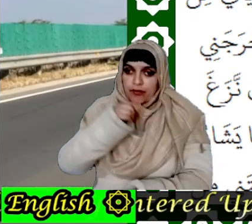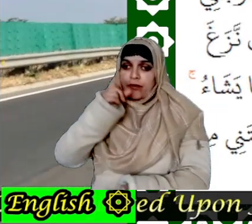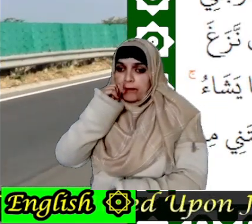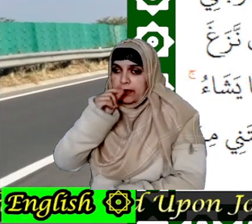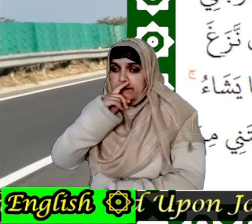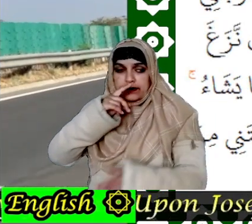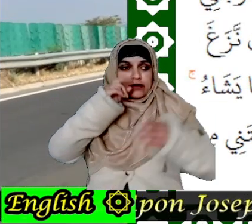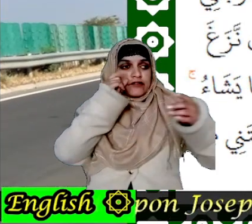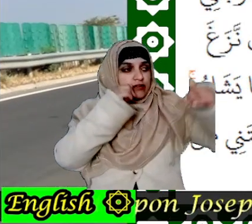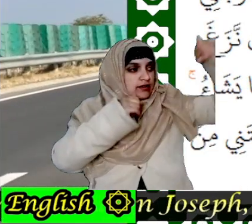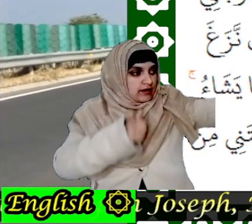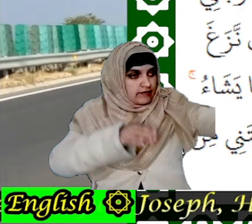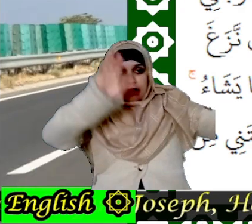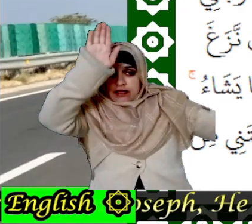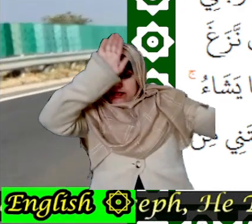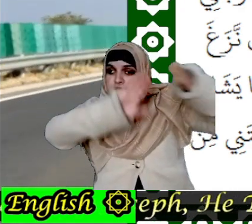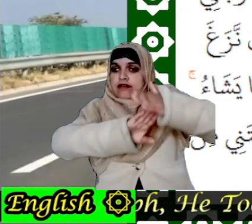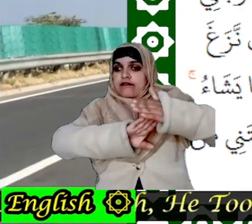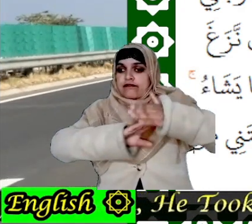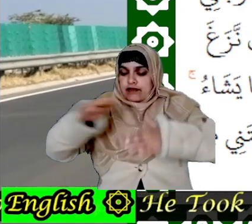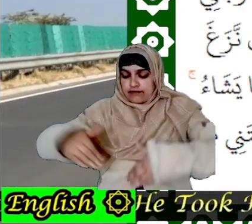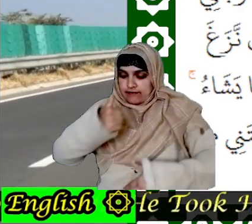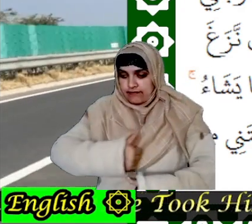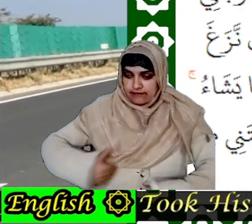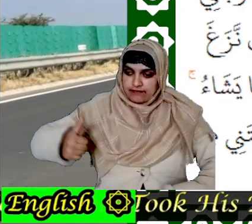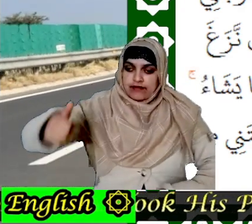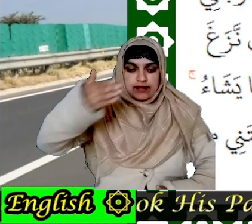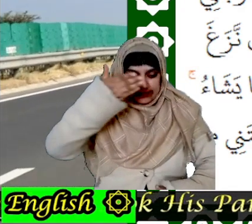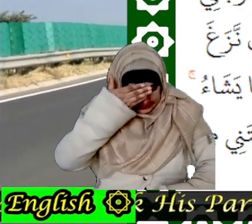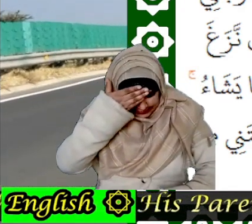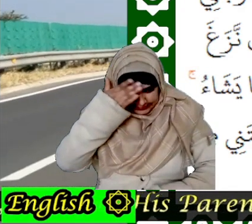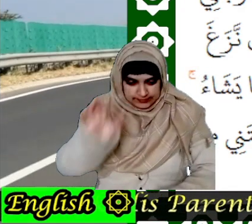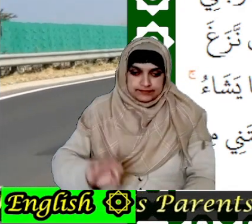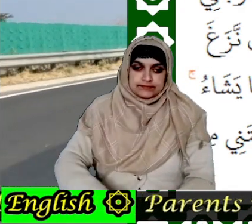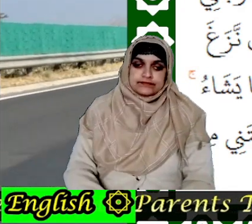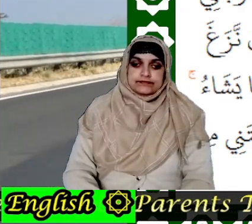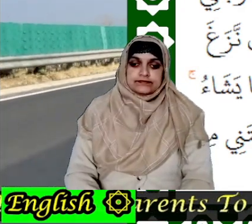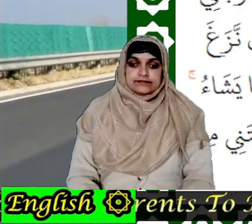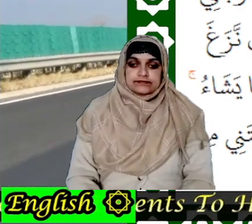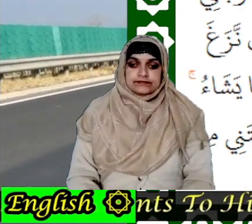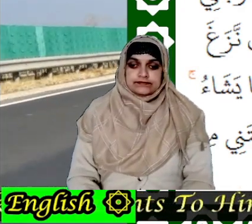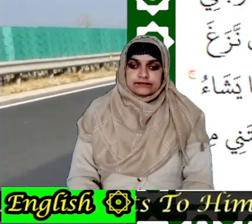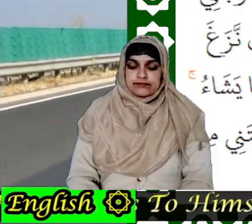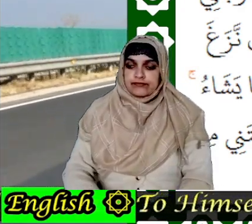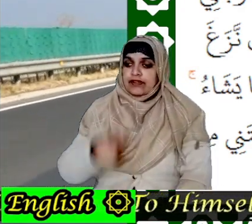إخوتي إن ربي لطيف لما يشاء